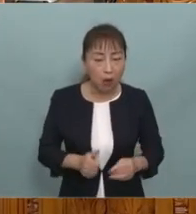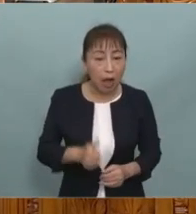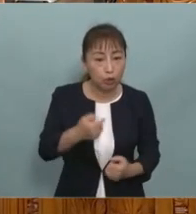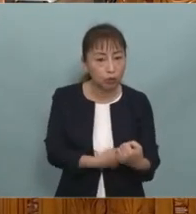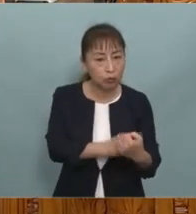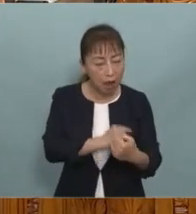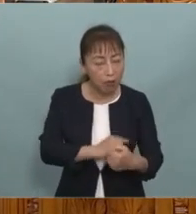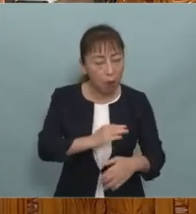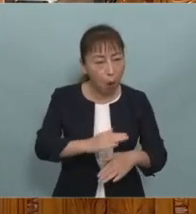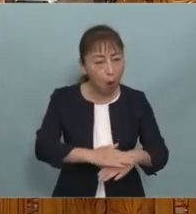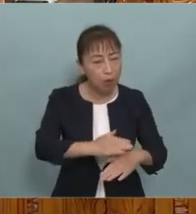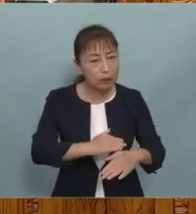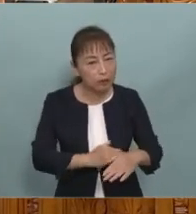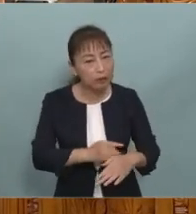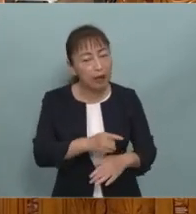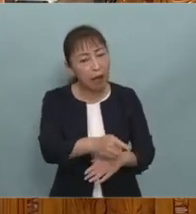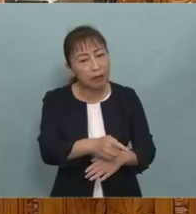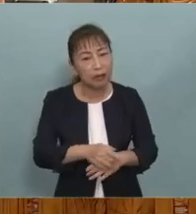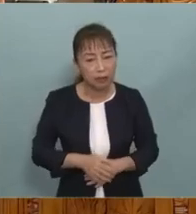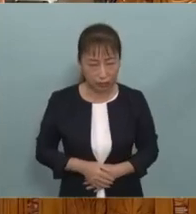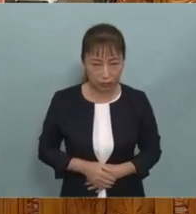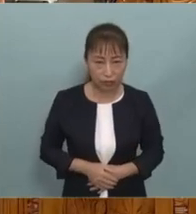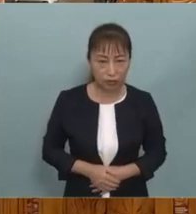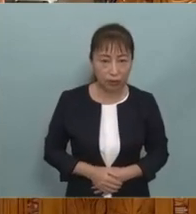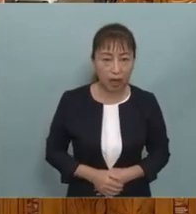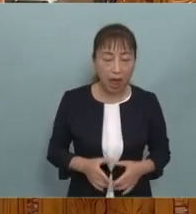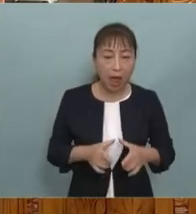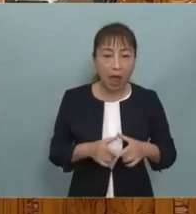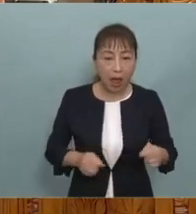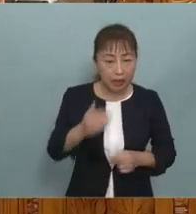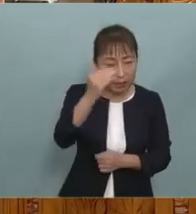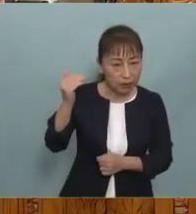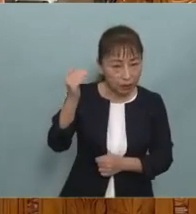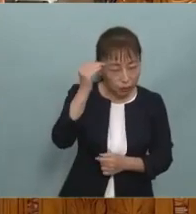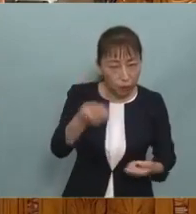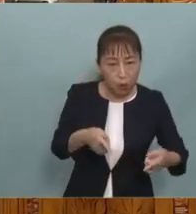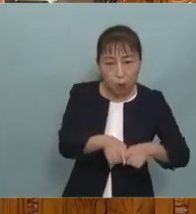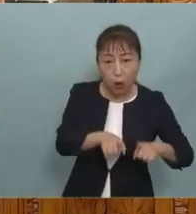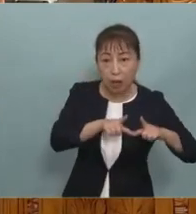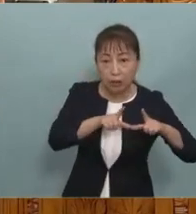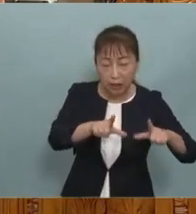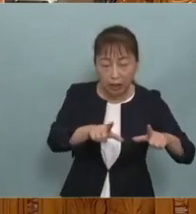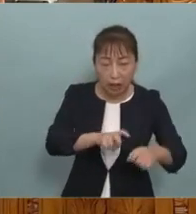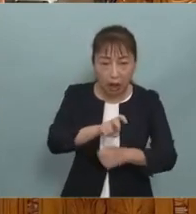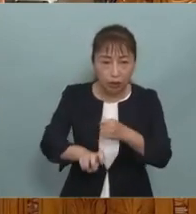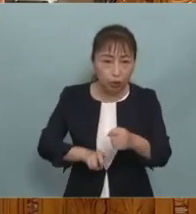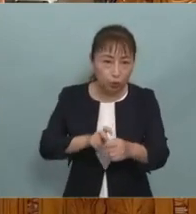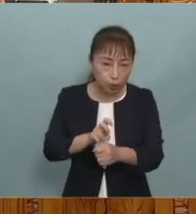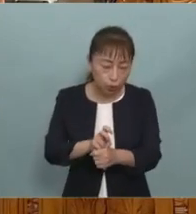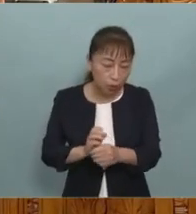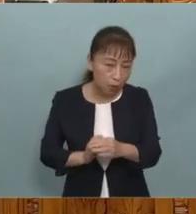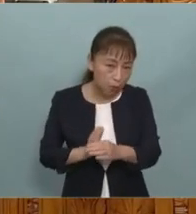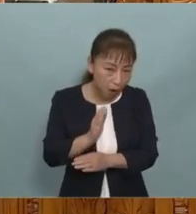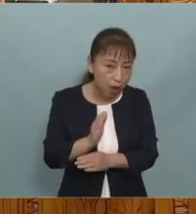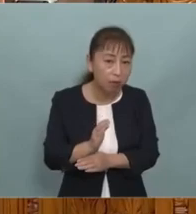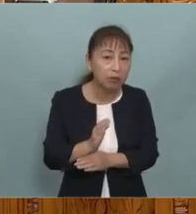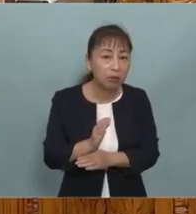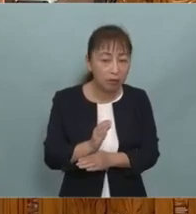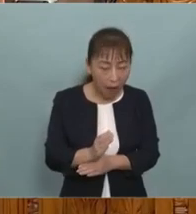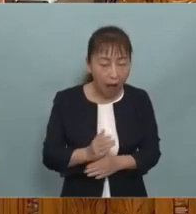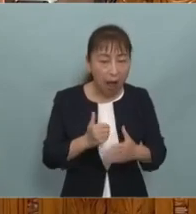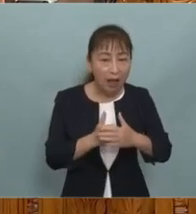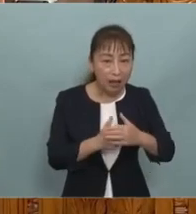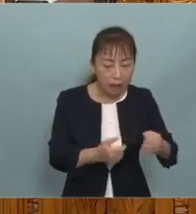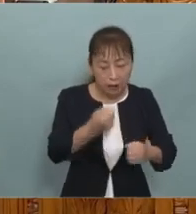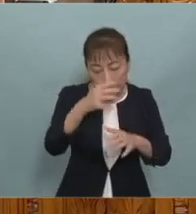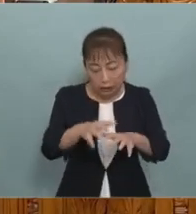政権の最重要課題です日平宣言から20年あまり残された拉致会社たちのご帰国